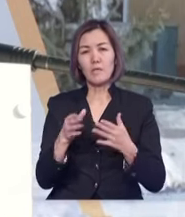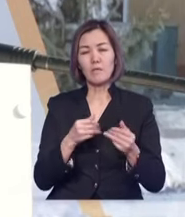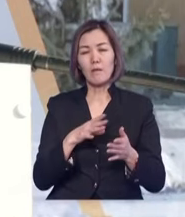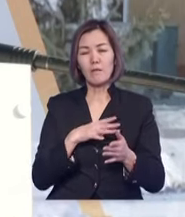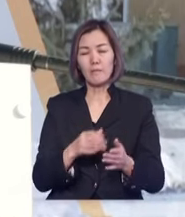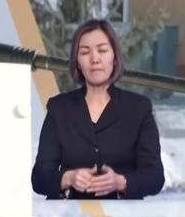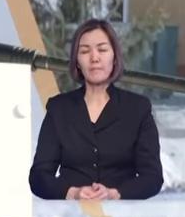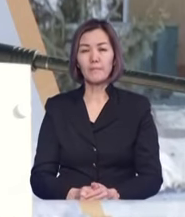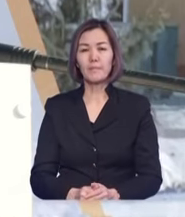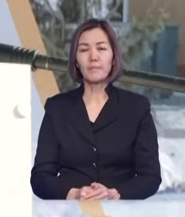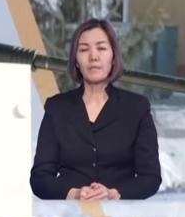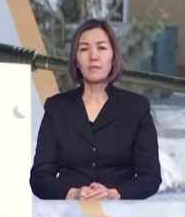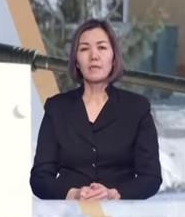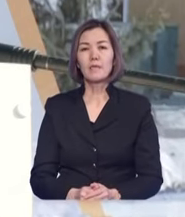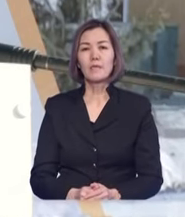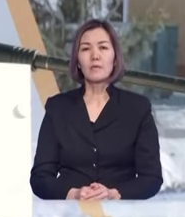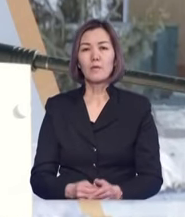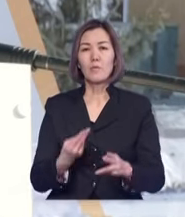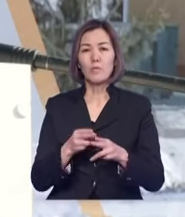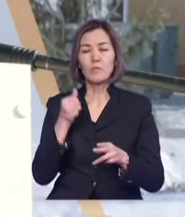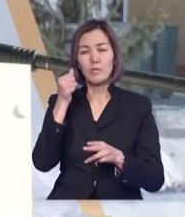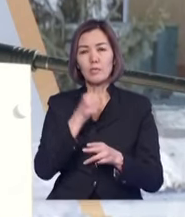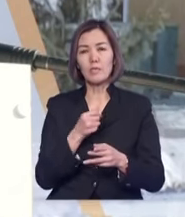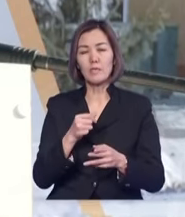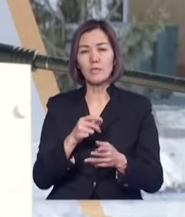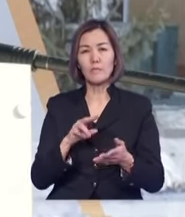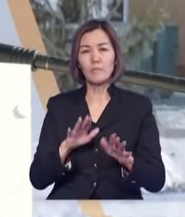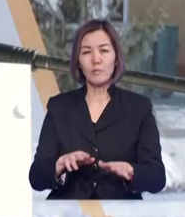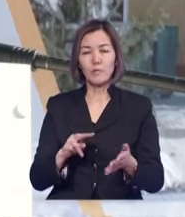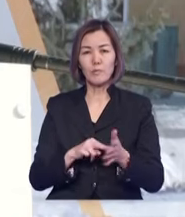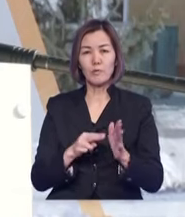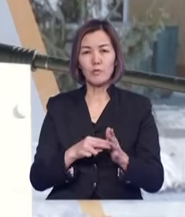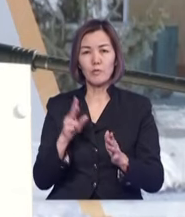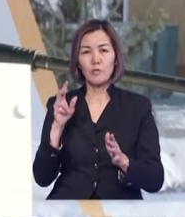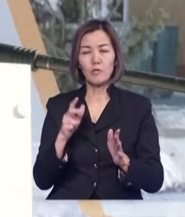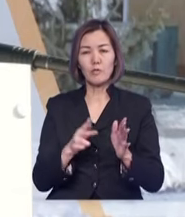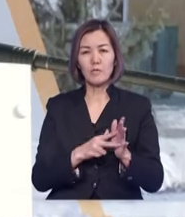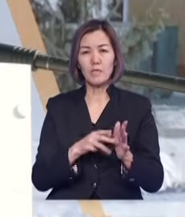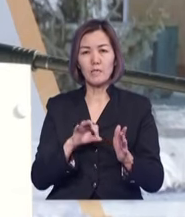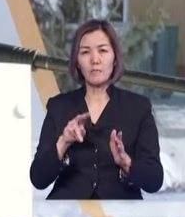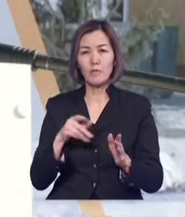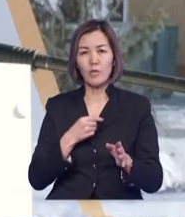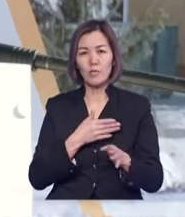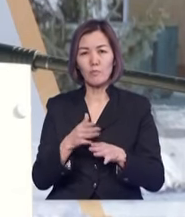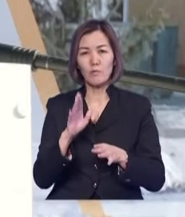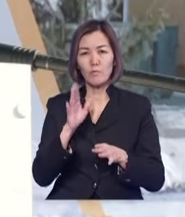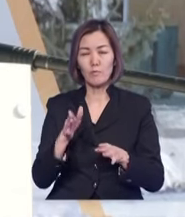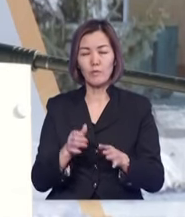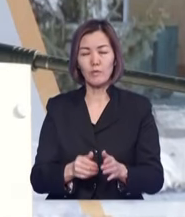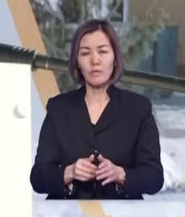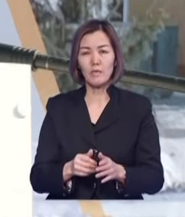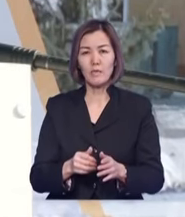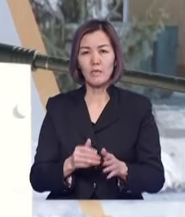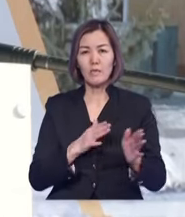алынды. Осы шараларға ағымдағы жылға жергілікті бюджеттен 208 миллион теңге қаражат қарастырылып отыр.